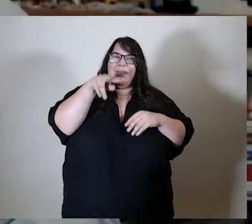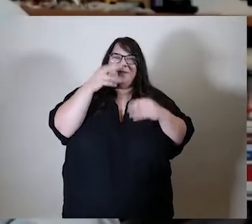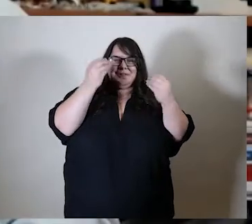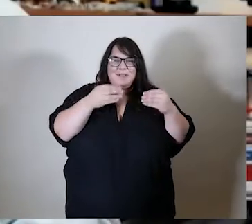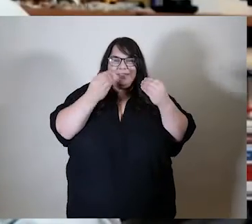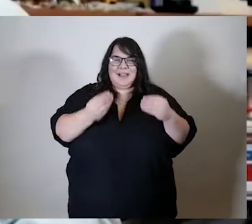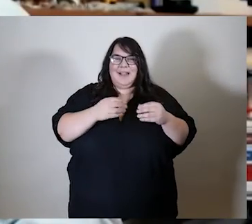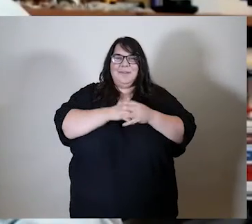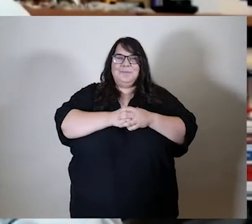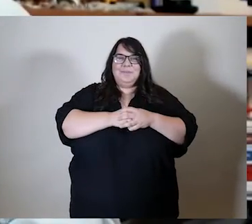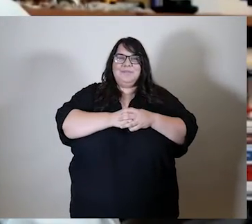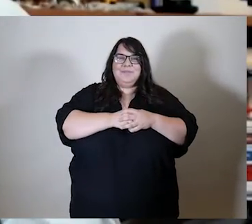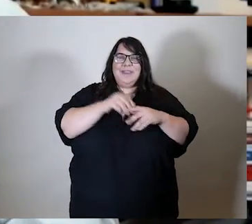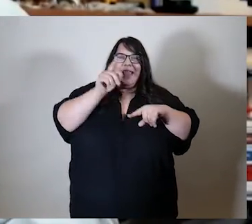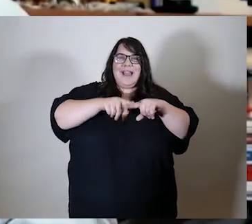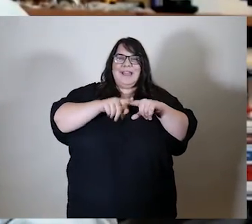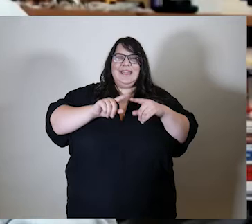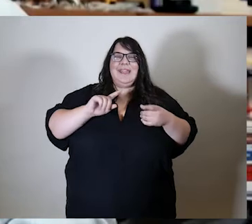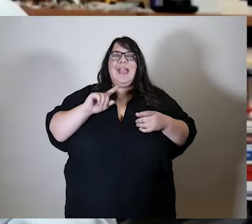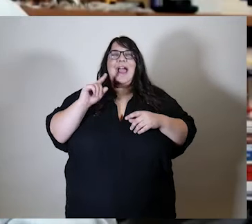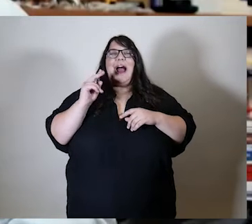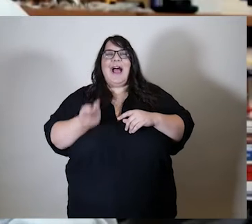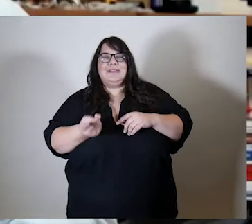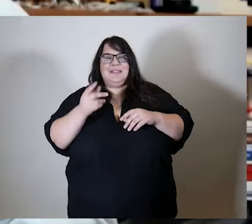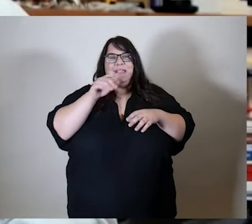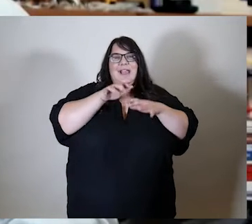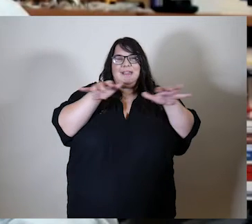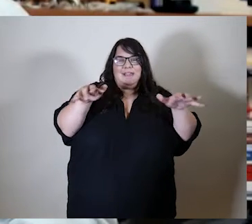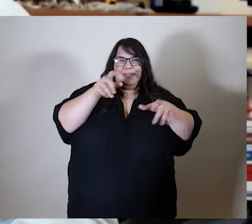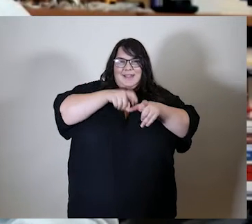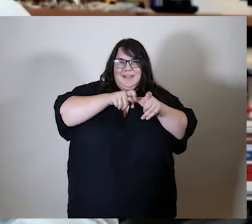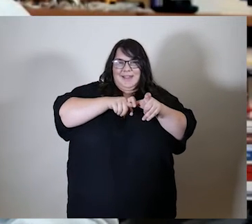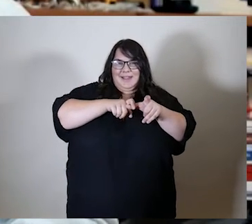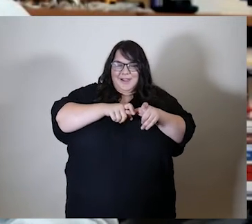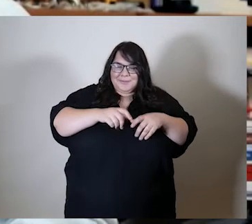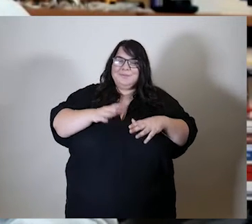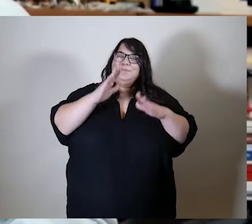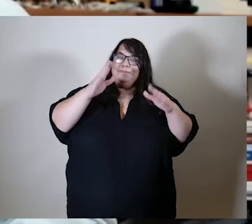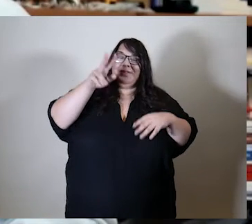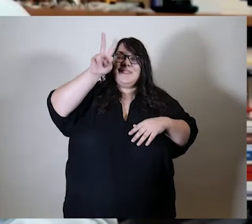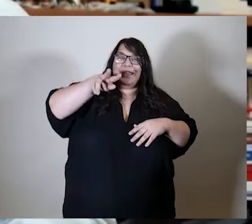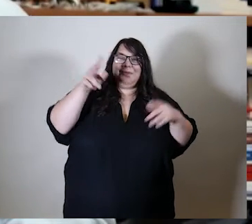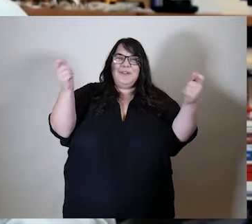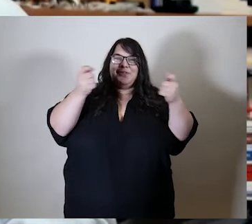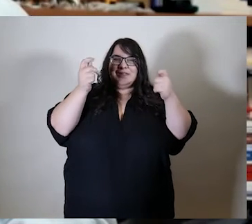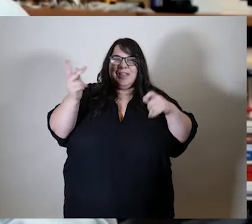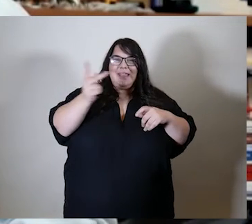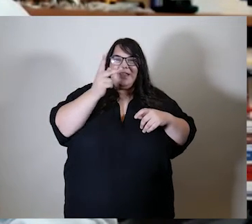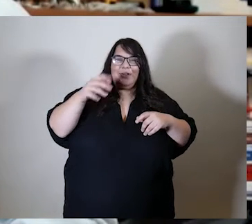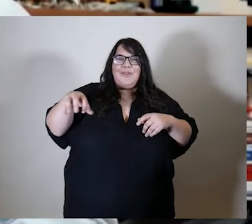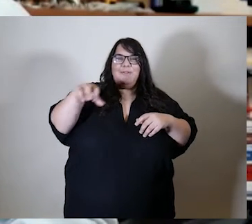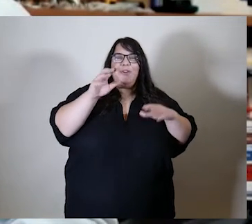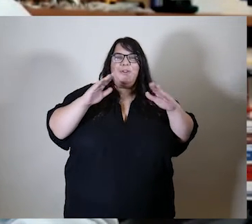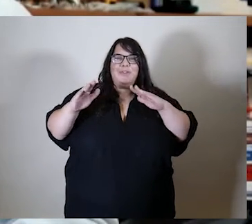Η Ελληνική Αντικαρκινική Εταιρεία χαιρετίζει το διήμερο Φεστιβάλ Φορέων